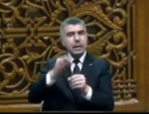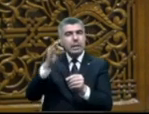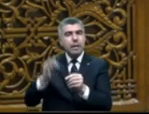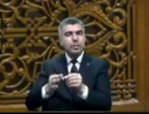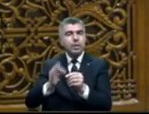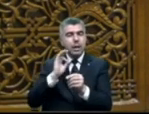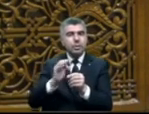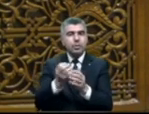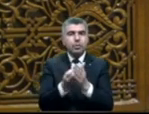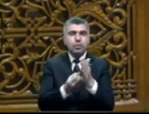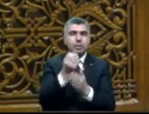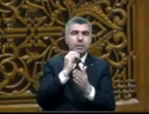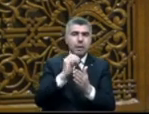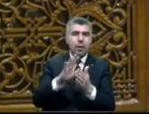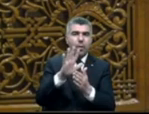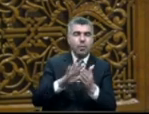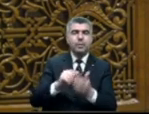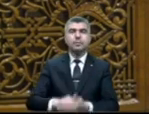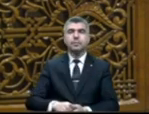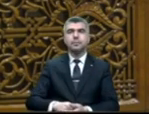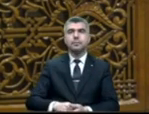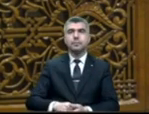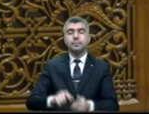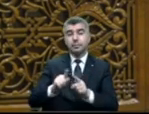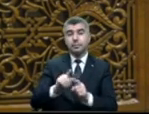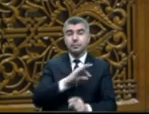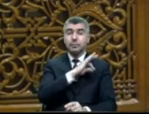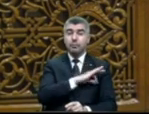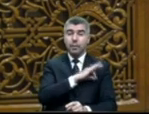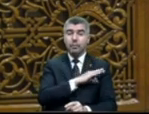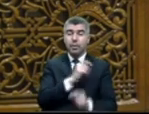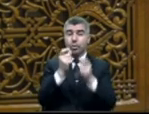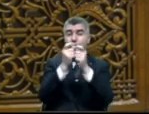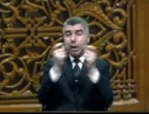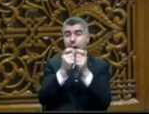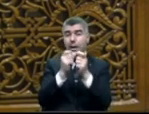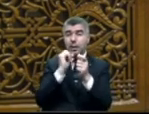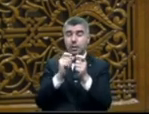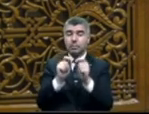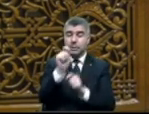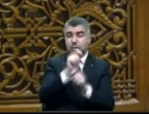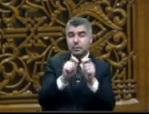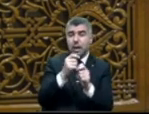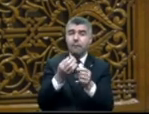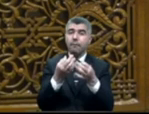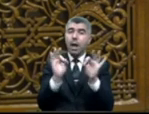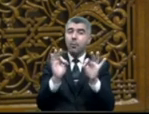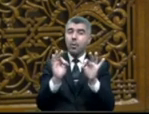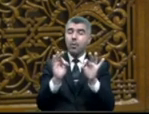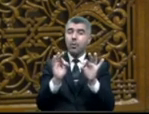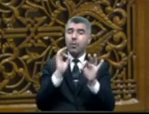أو تلبية متطلبات رأس المال العامل مع استفادة المقاولات المختارة من الخبرة التقنية المجانية من